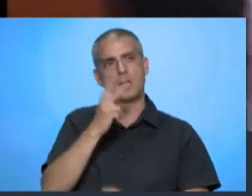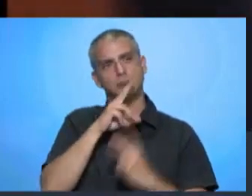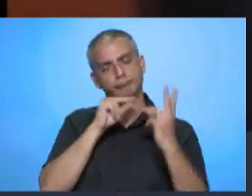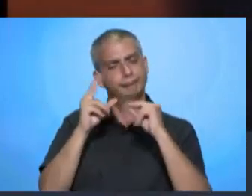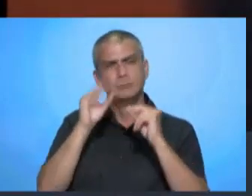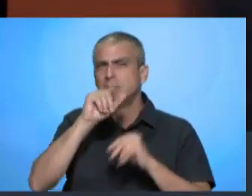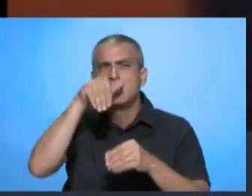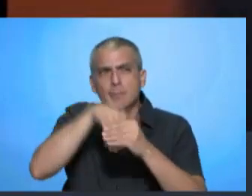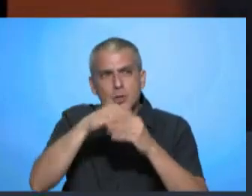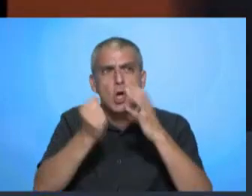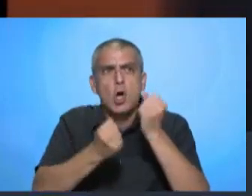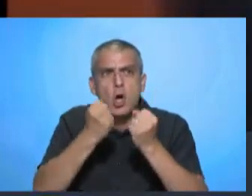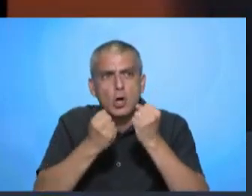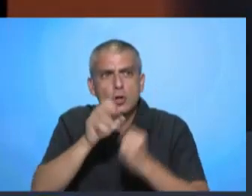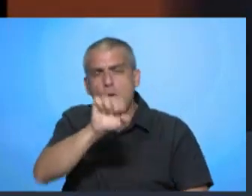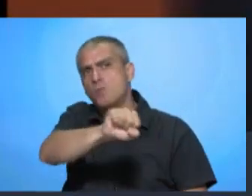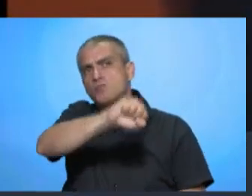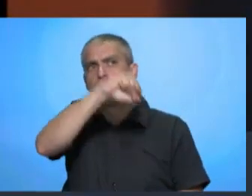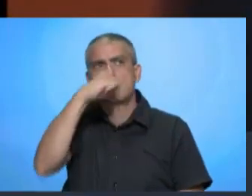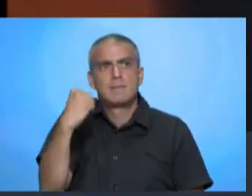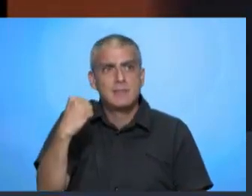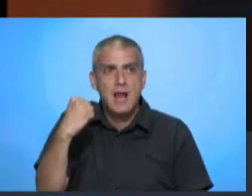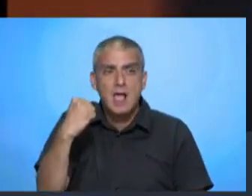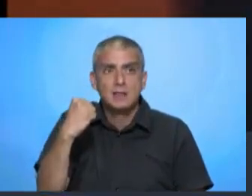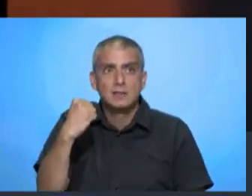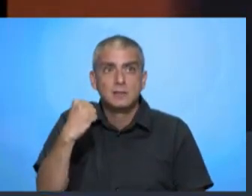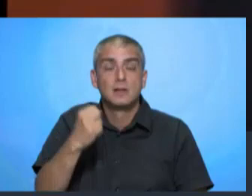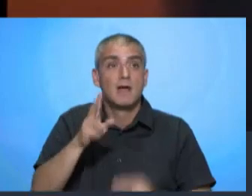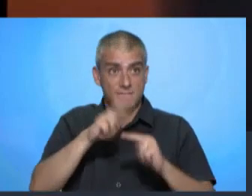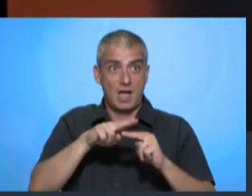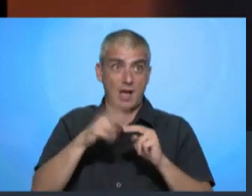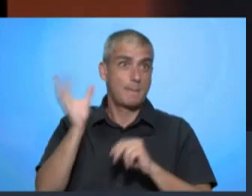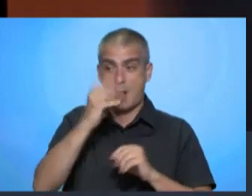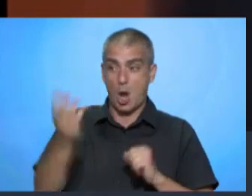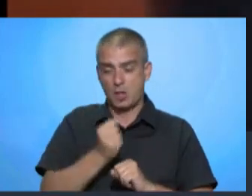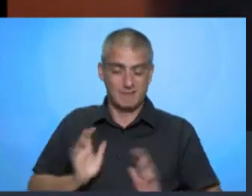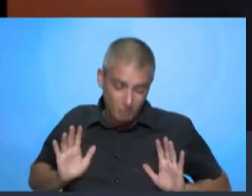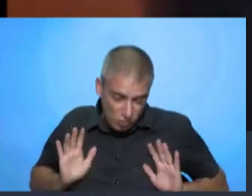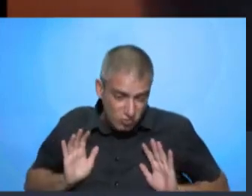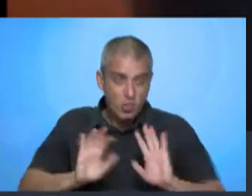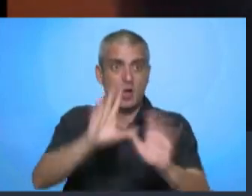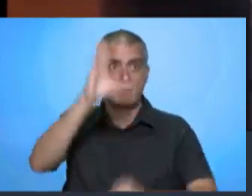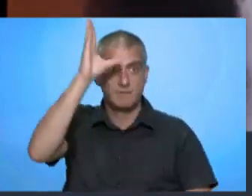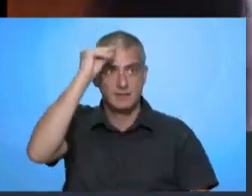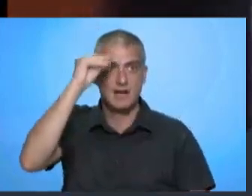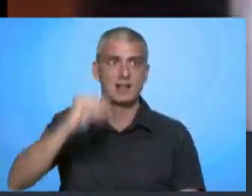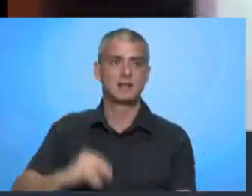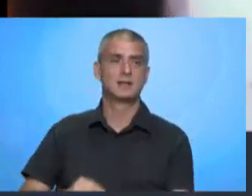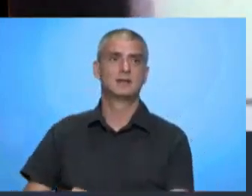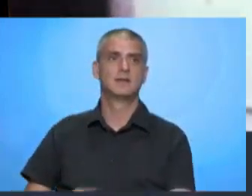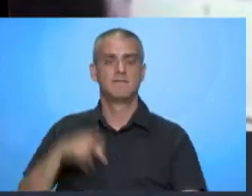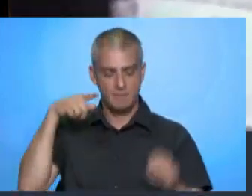עם היושבים ברכב, פותחים את הדלת האחורית, אז מגיע החוטף, מכניס את קרים אל תוך הרכב